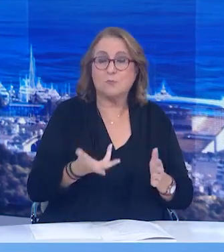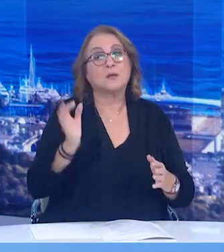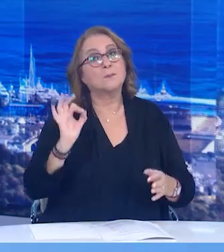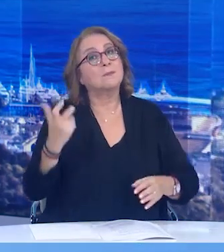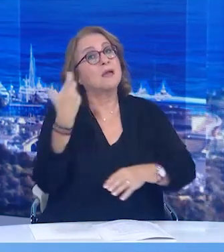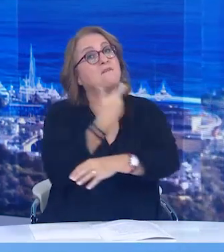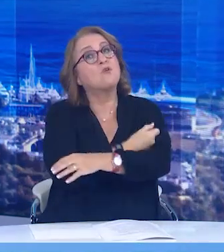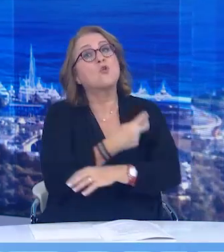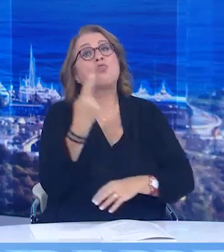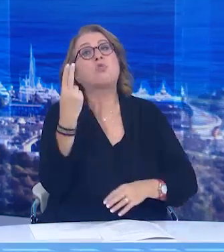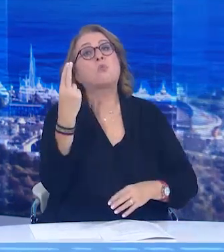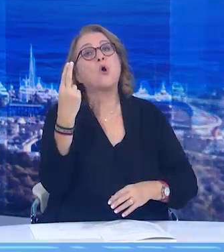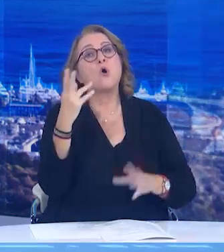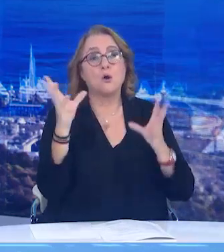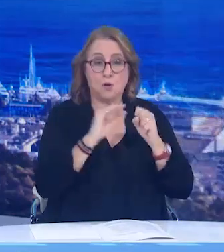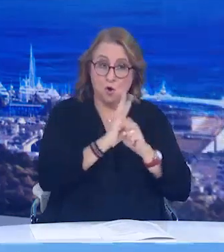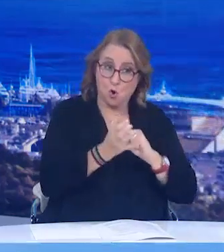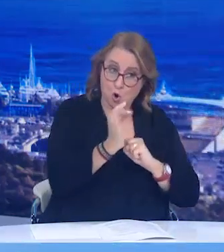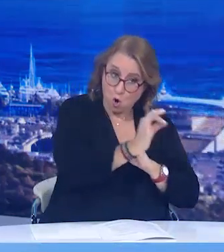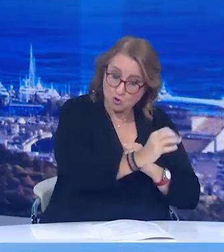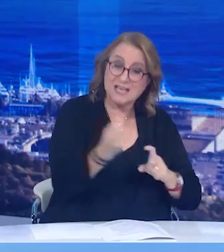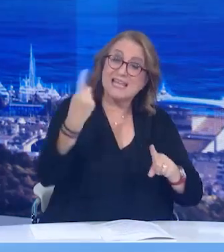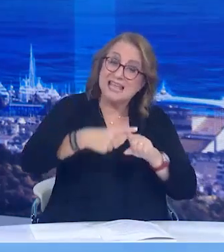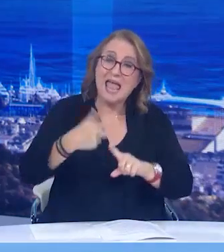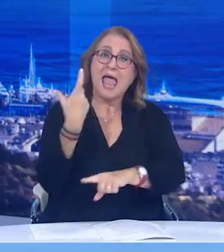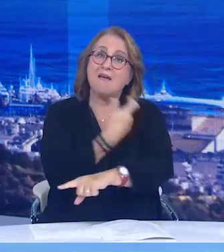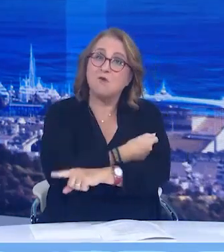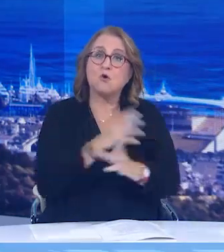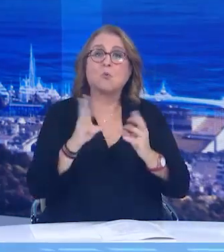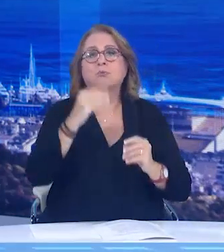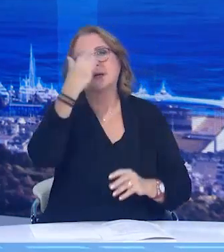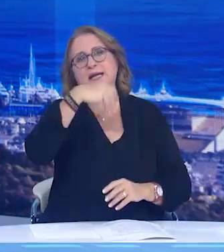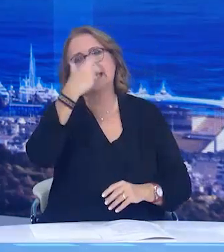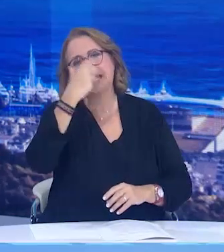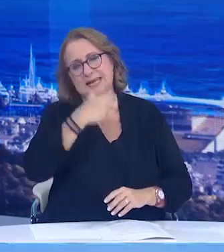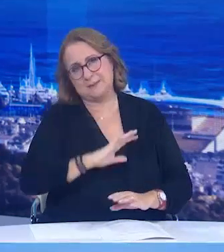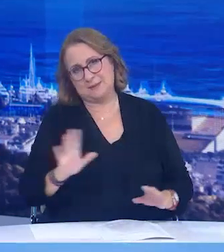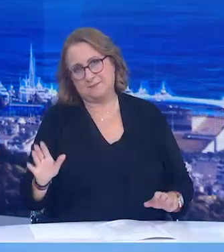κορονοϊό. Ευχαριστώ πολύ. Επόμενη προγραμματισμένη ενημέρωση